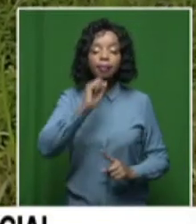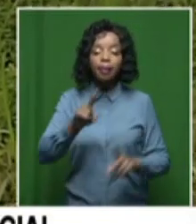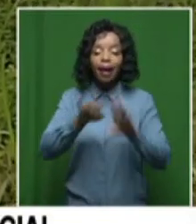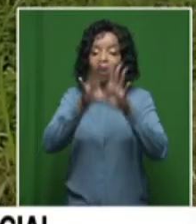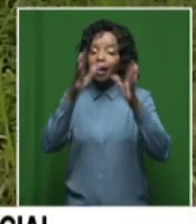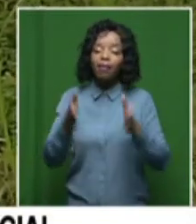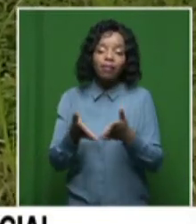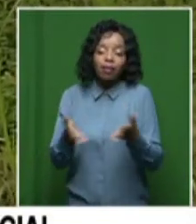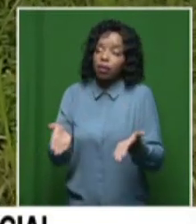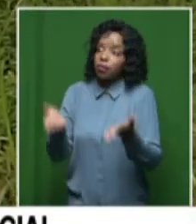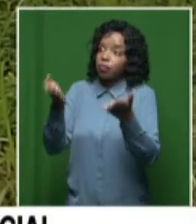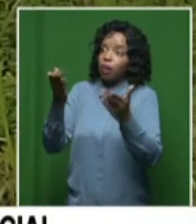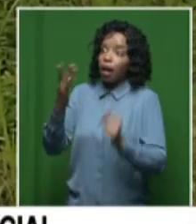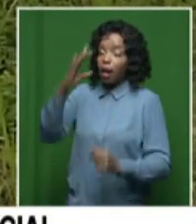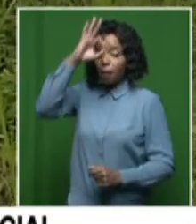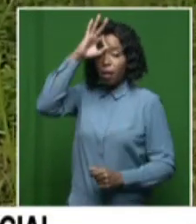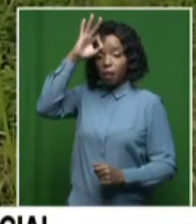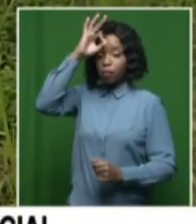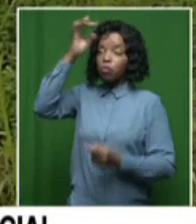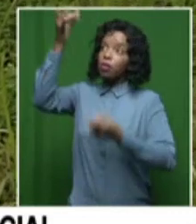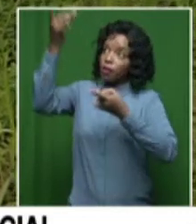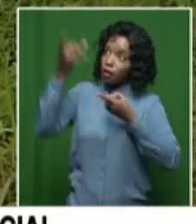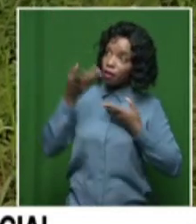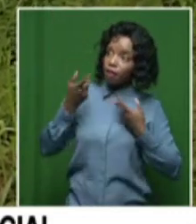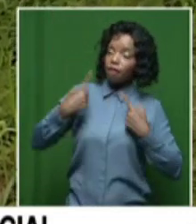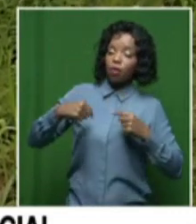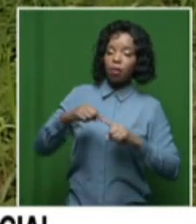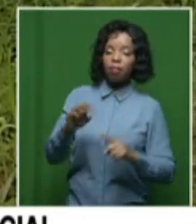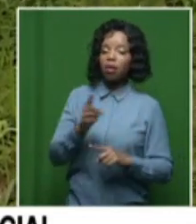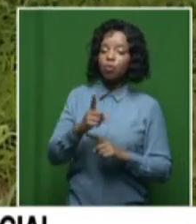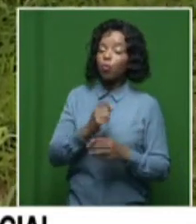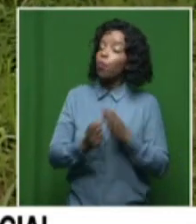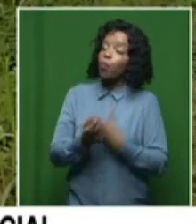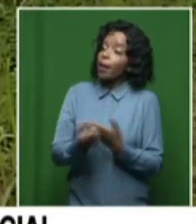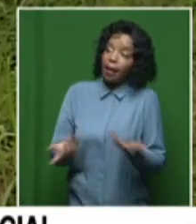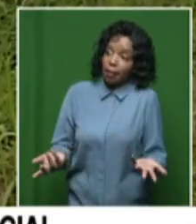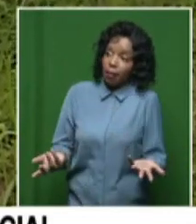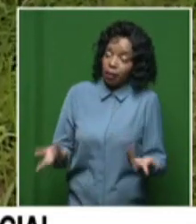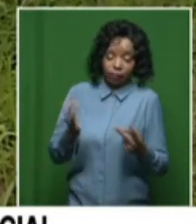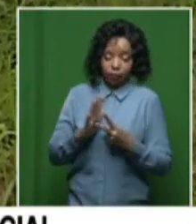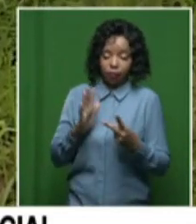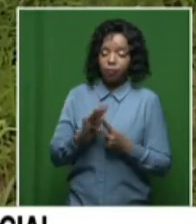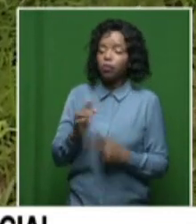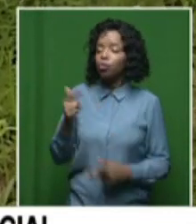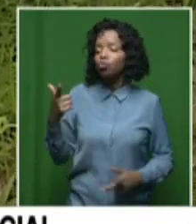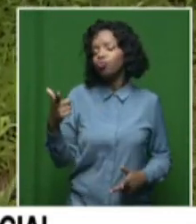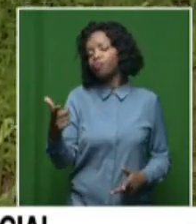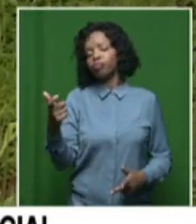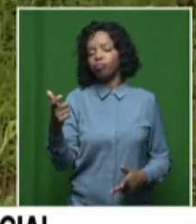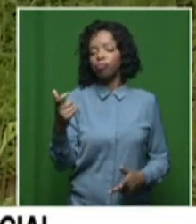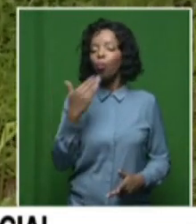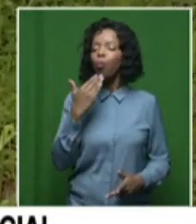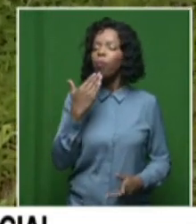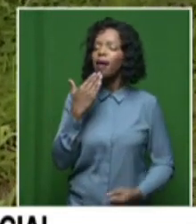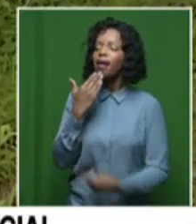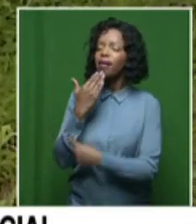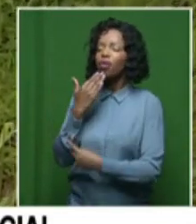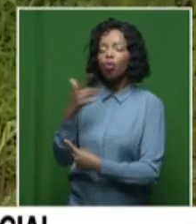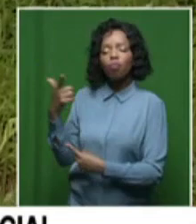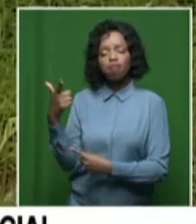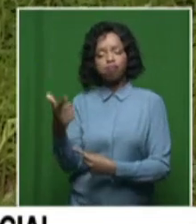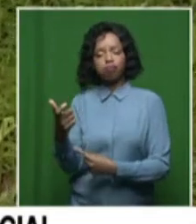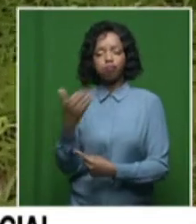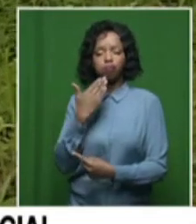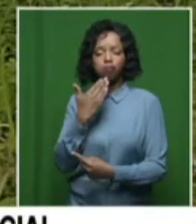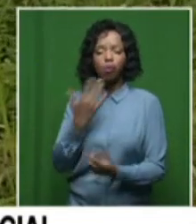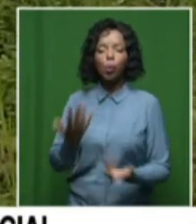zamaphoyisa. Silindile ukwazi ukuthi kwenzekeleni, and silindele ukwazi ukuthi ngabobani laba abadubula usisi wami lesi isihluku esikhulu esikanjeni.